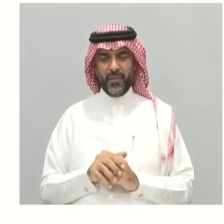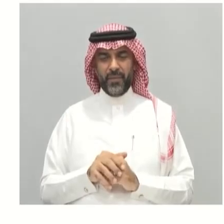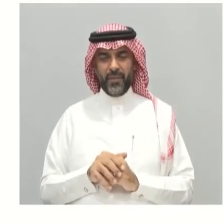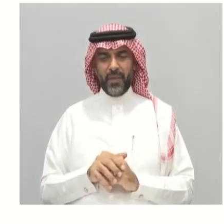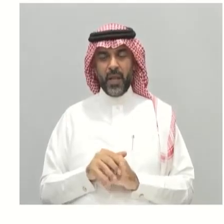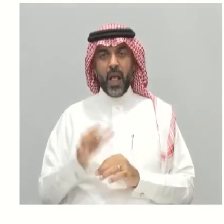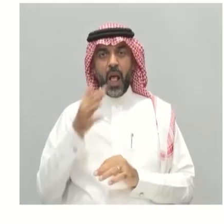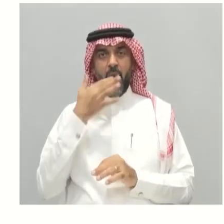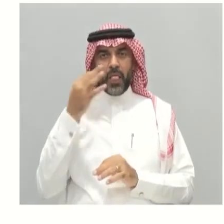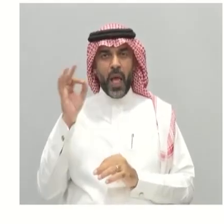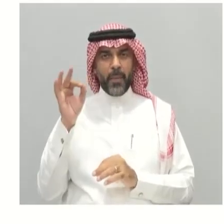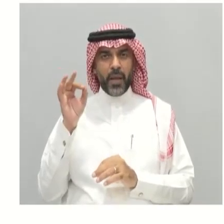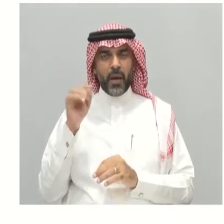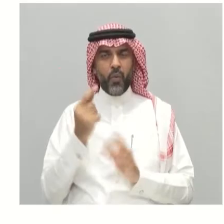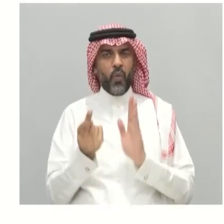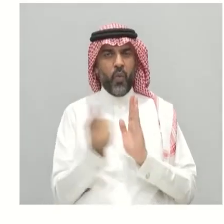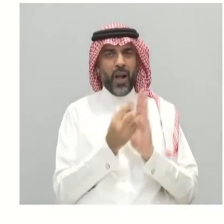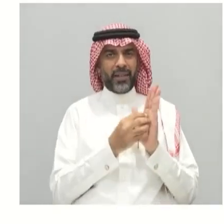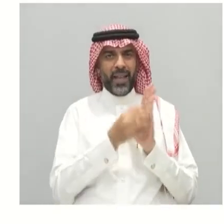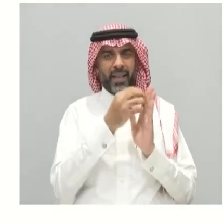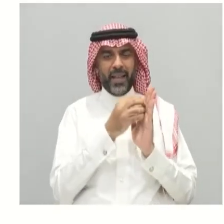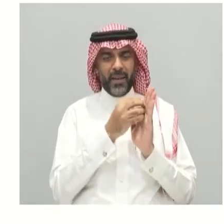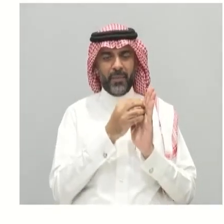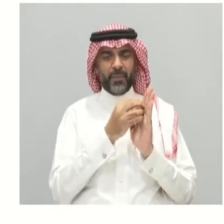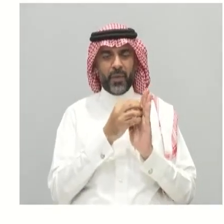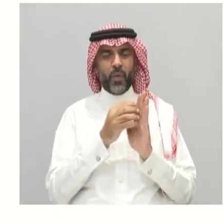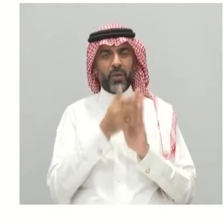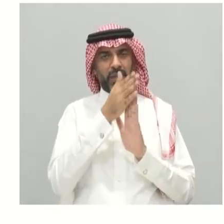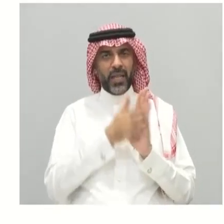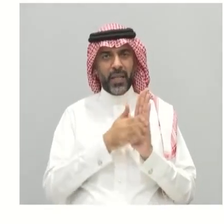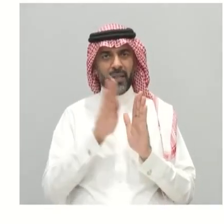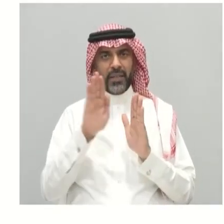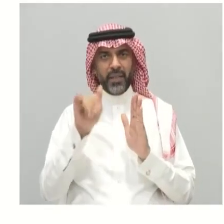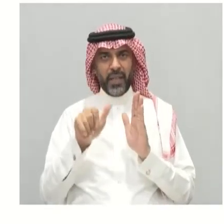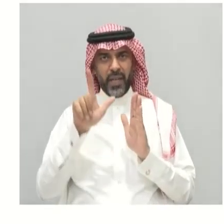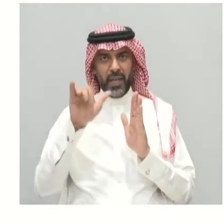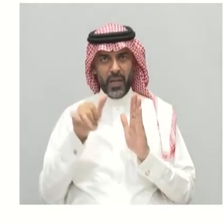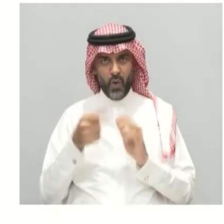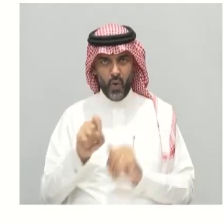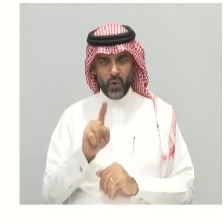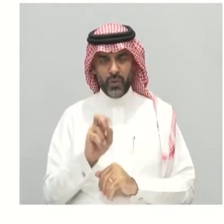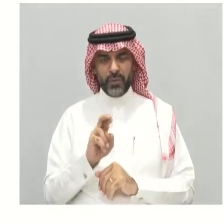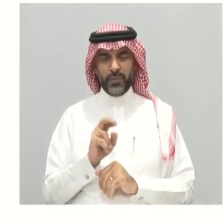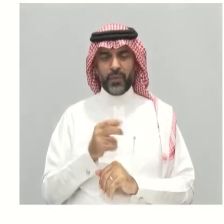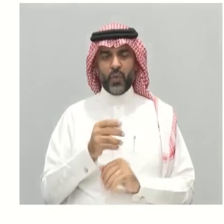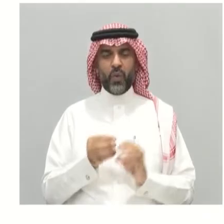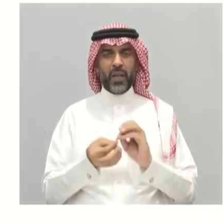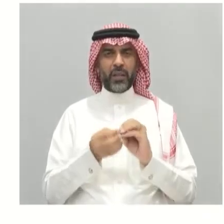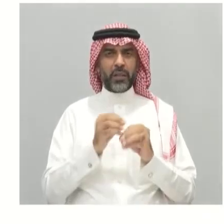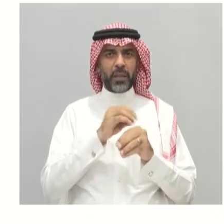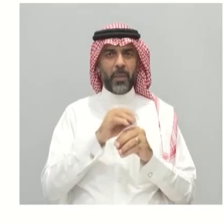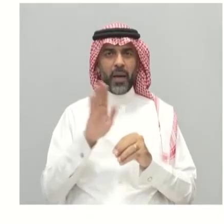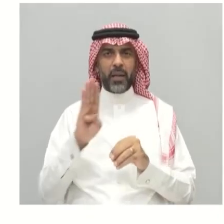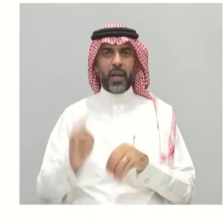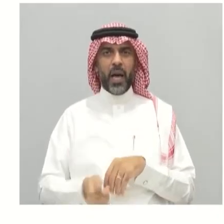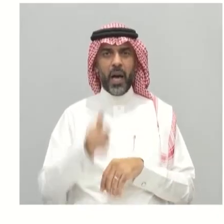في الطحالب الذهبيه وحيده الخليه وايضا جدار الخلوي تكون ماده السيليلوز والصبغه ايضا